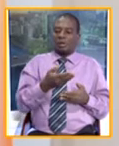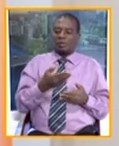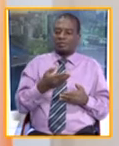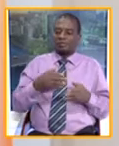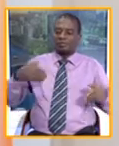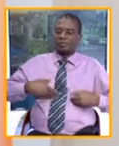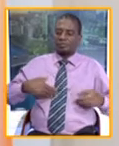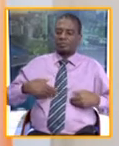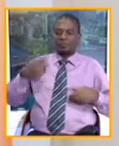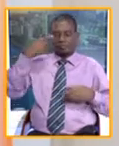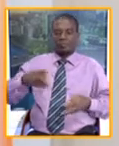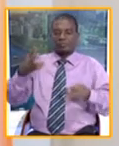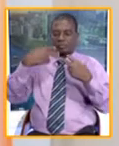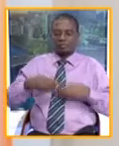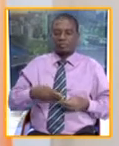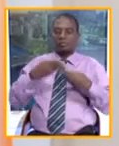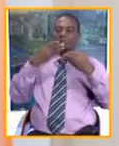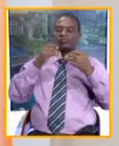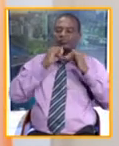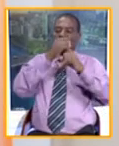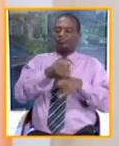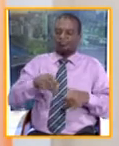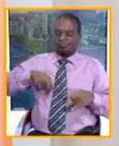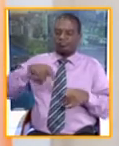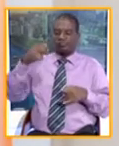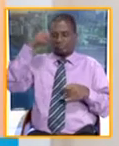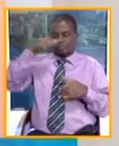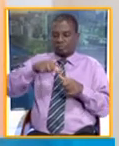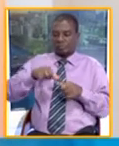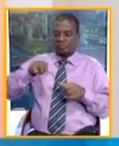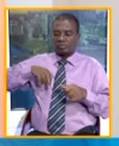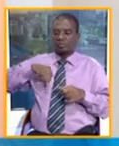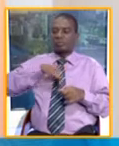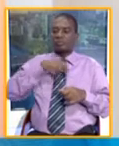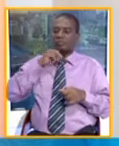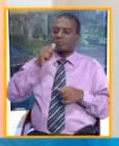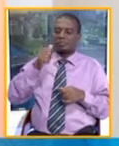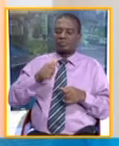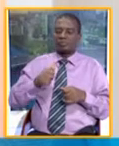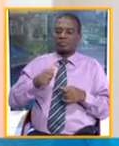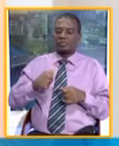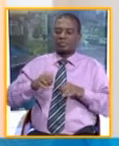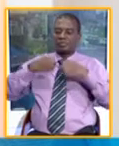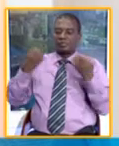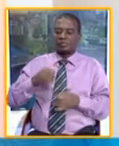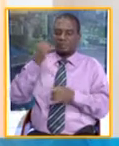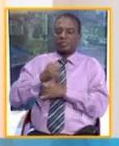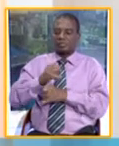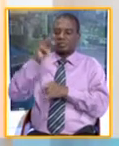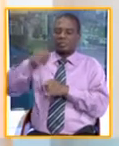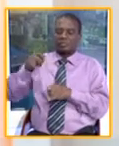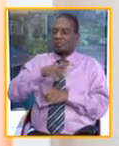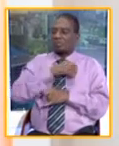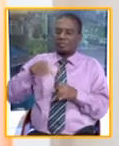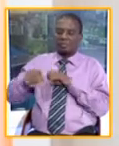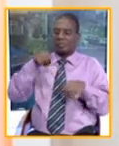venir investir. Mais on doit reconnaître que nous n'avons pas forcément ici les équipes nécessaires pour vous encadrer, pour vous suivre et